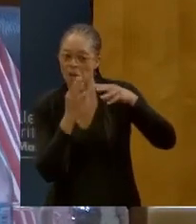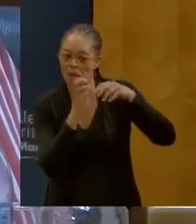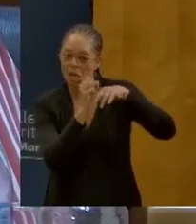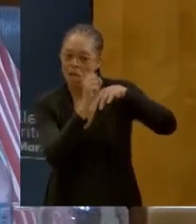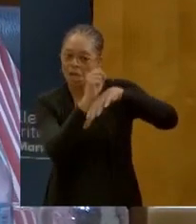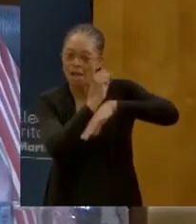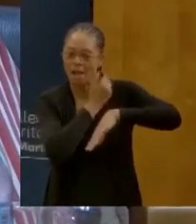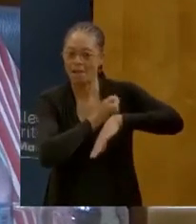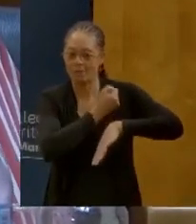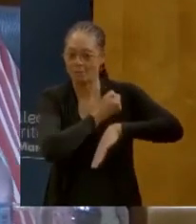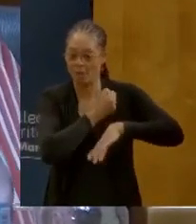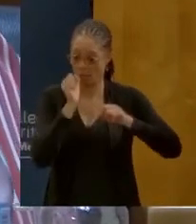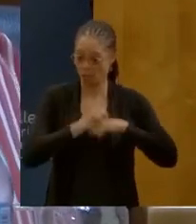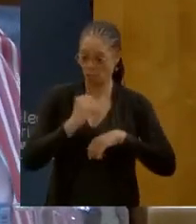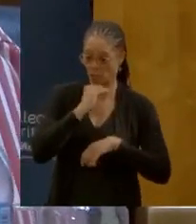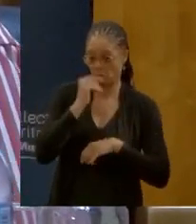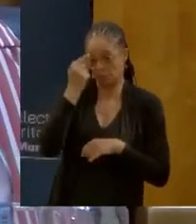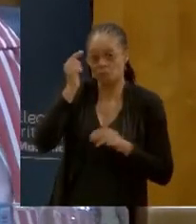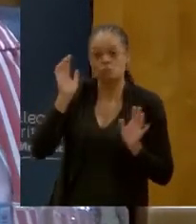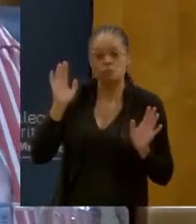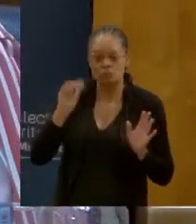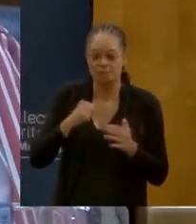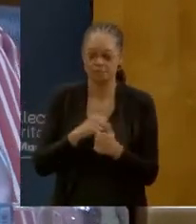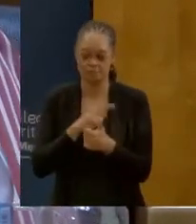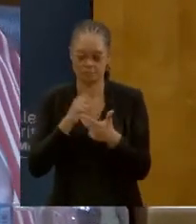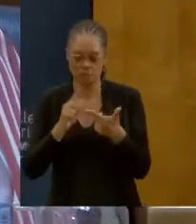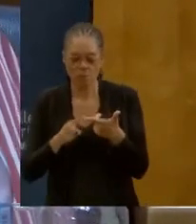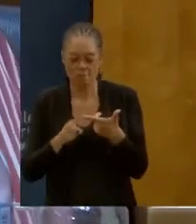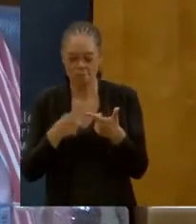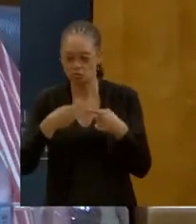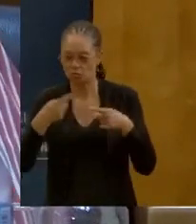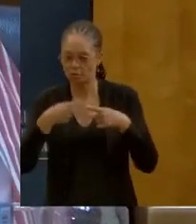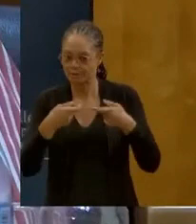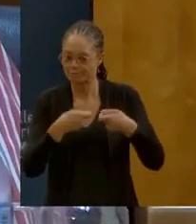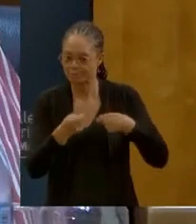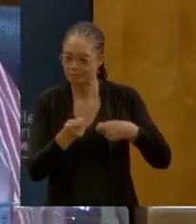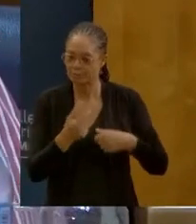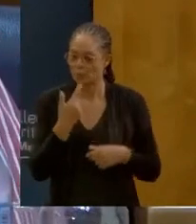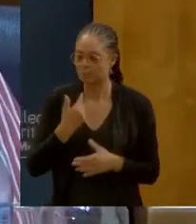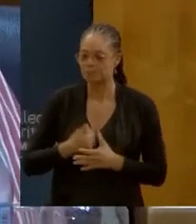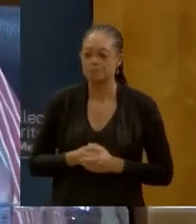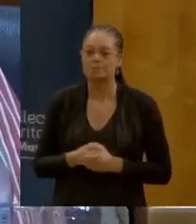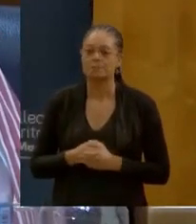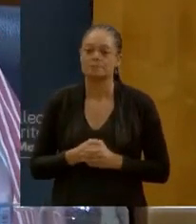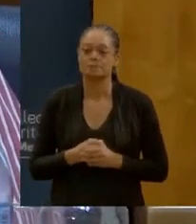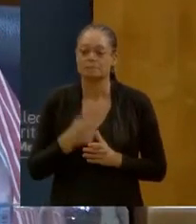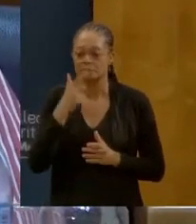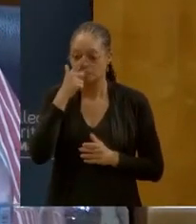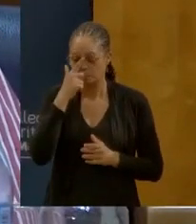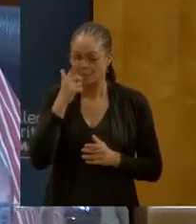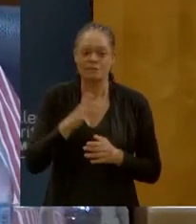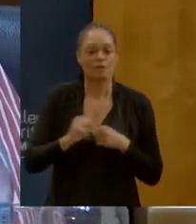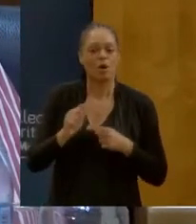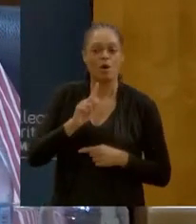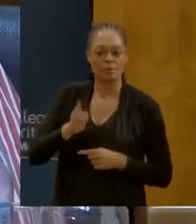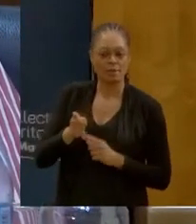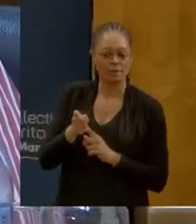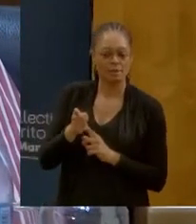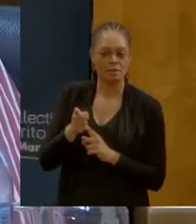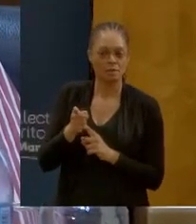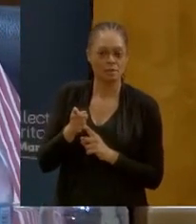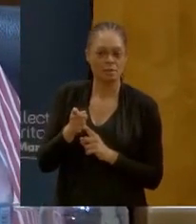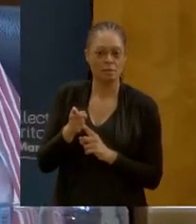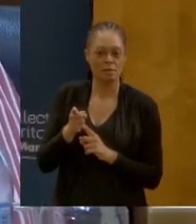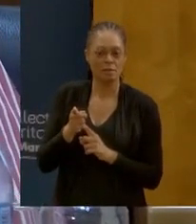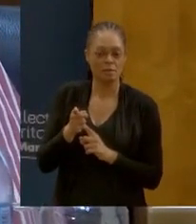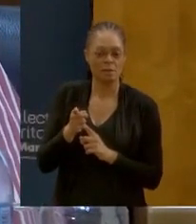l'urgence. Deuxième irrégularité que nous découvrons, au moment où on notifie la commande, on ne prescrit pas